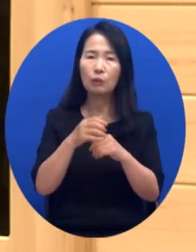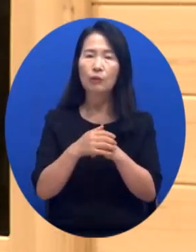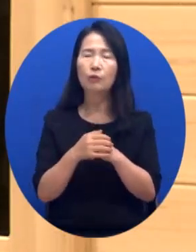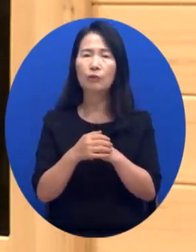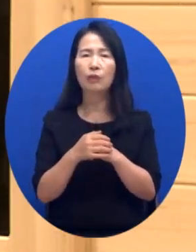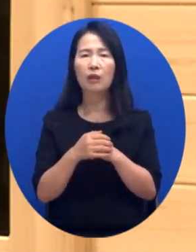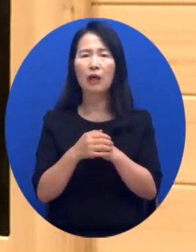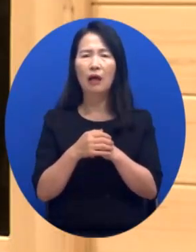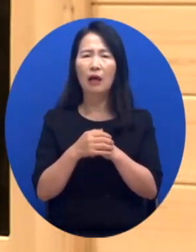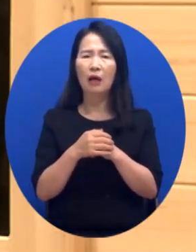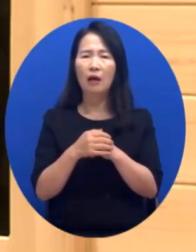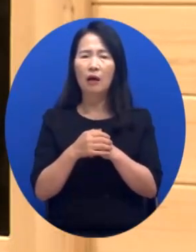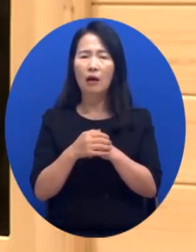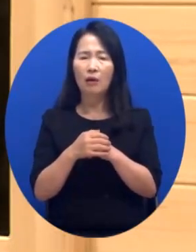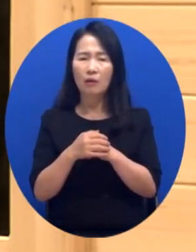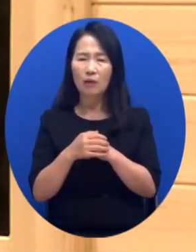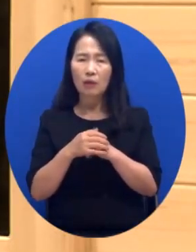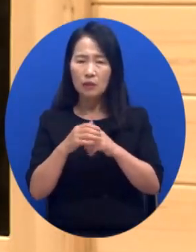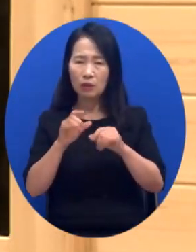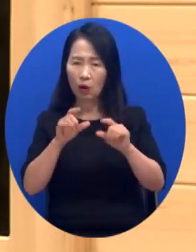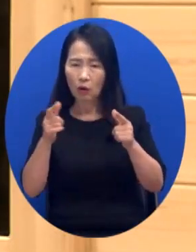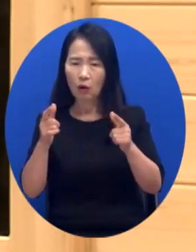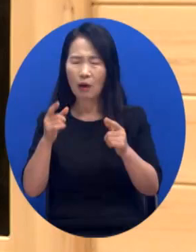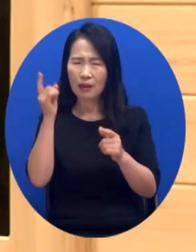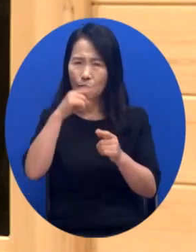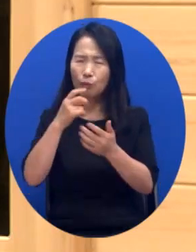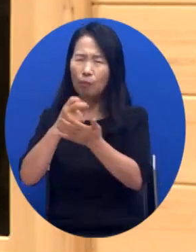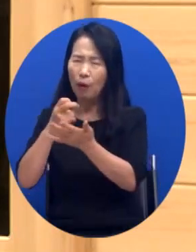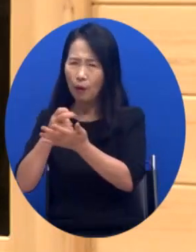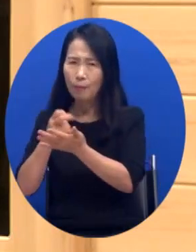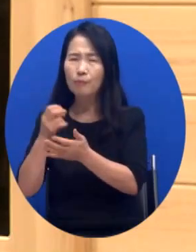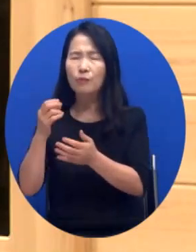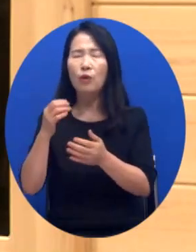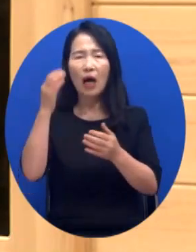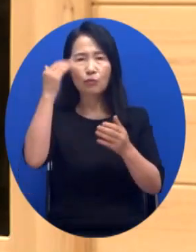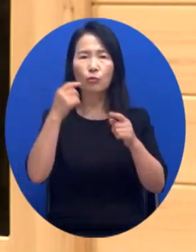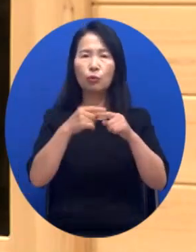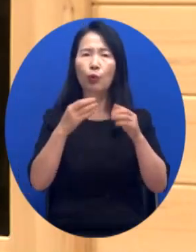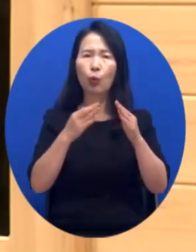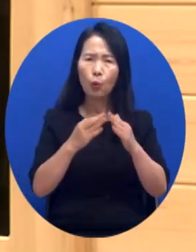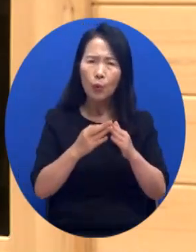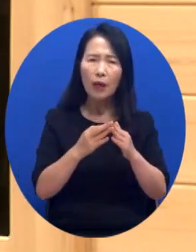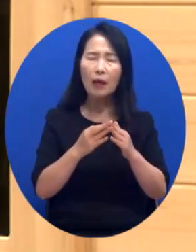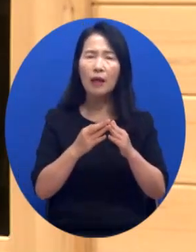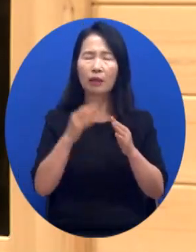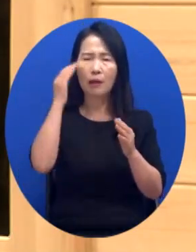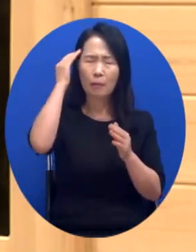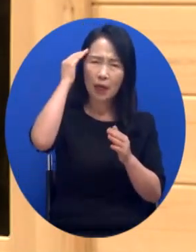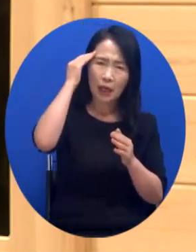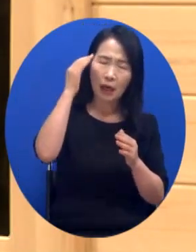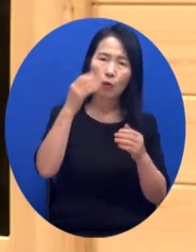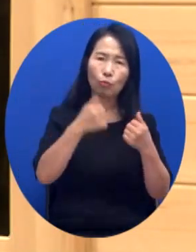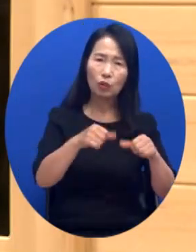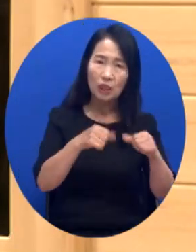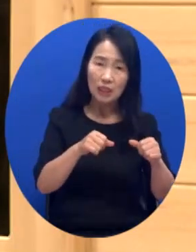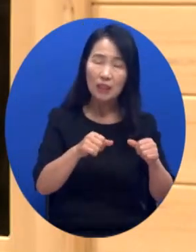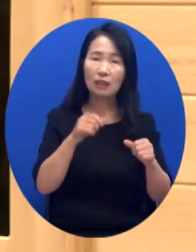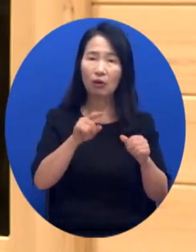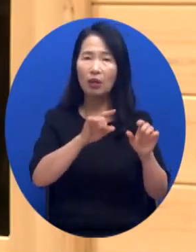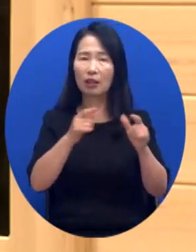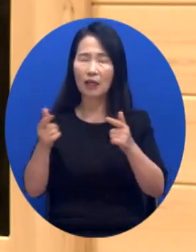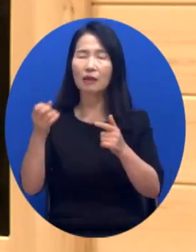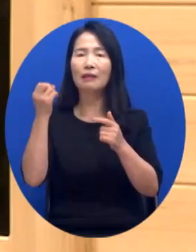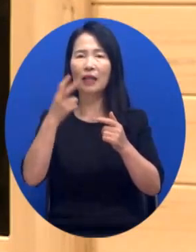반기독교적인 악법이라든지 뭐 여러 가지 그 한국교회 생태계를 무너뜨리는 생태계를 다시 세워야